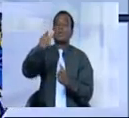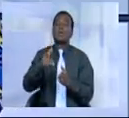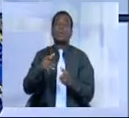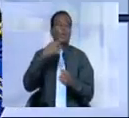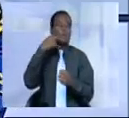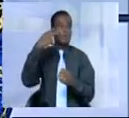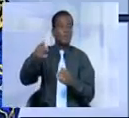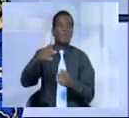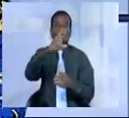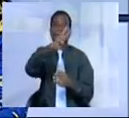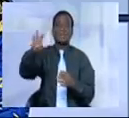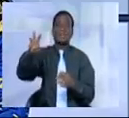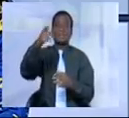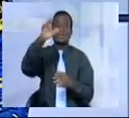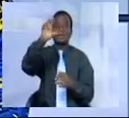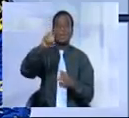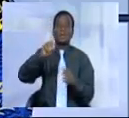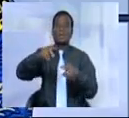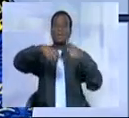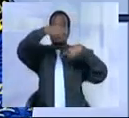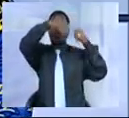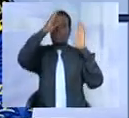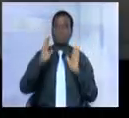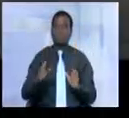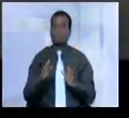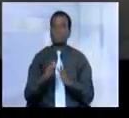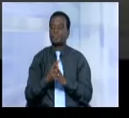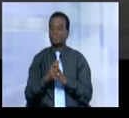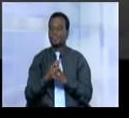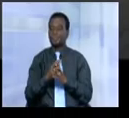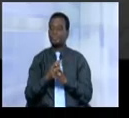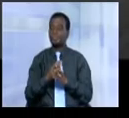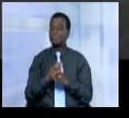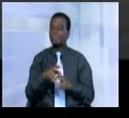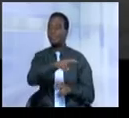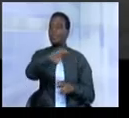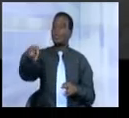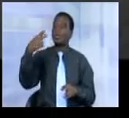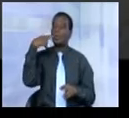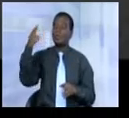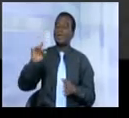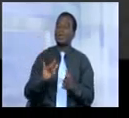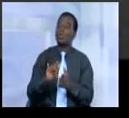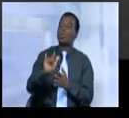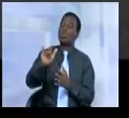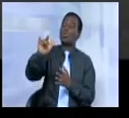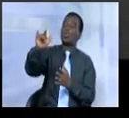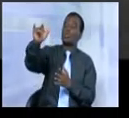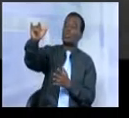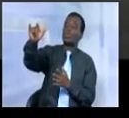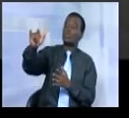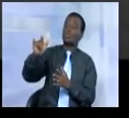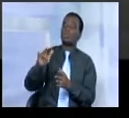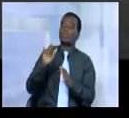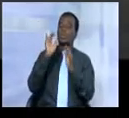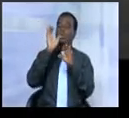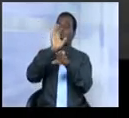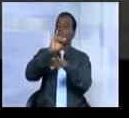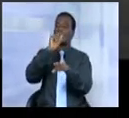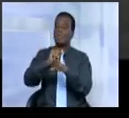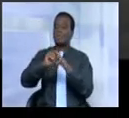000 passagers en 2014. Adama Koné. La compagnie nationale Air Côte d'Ivoire